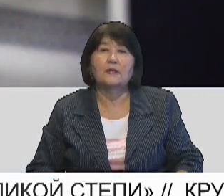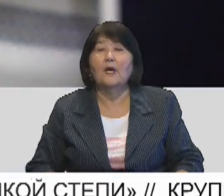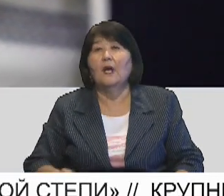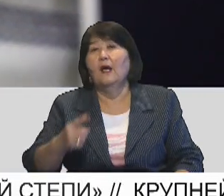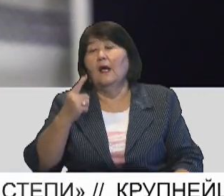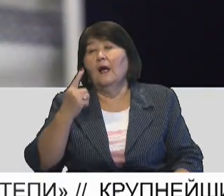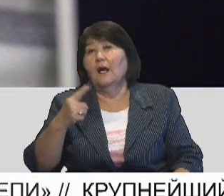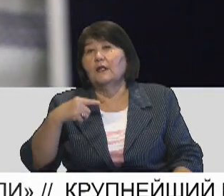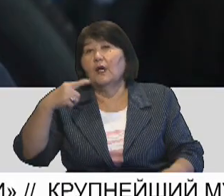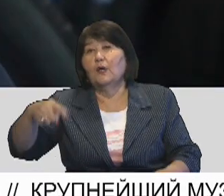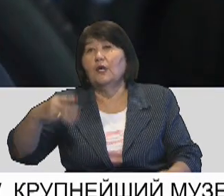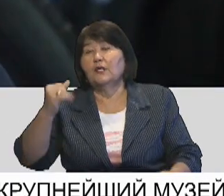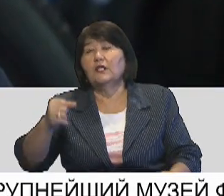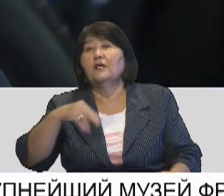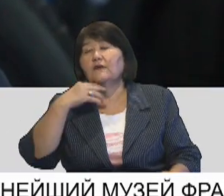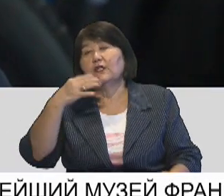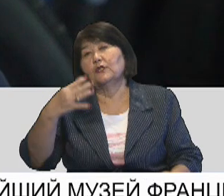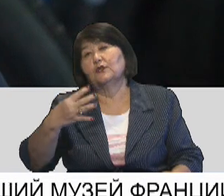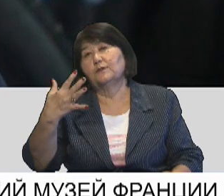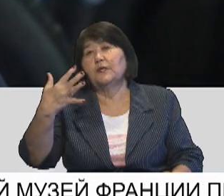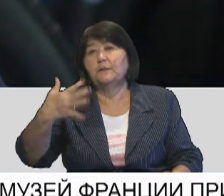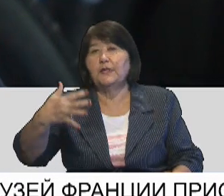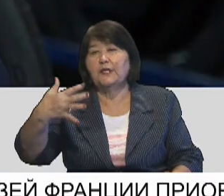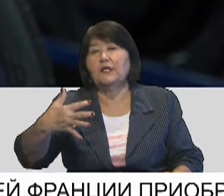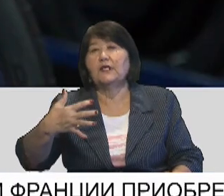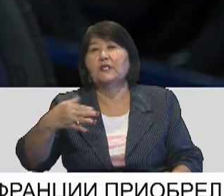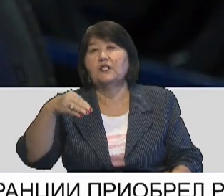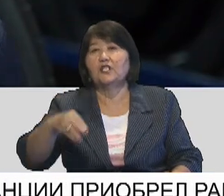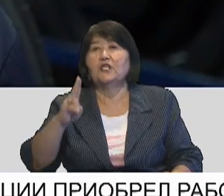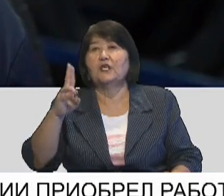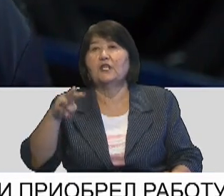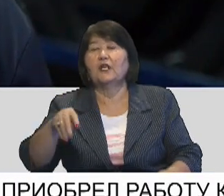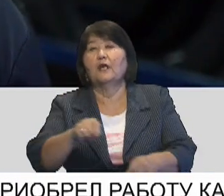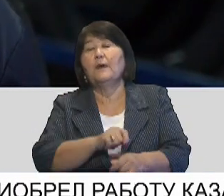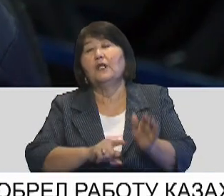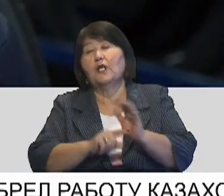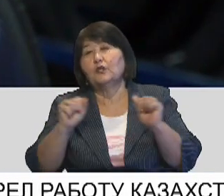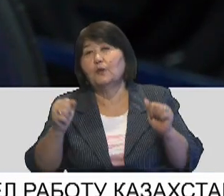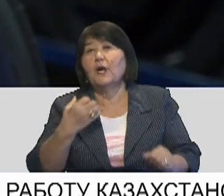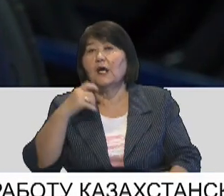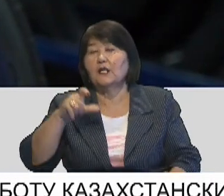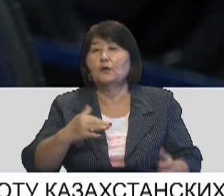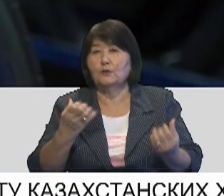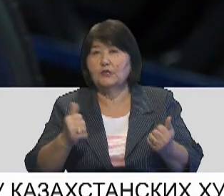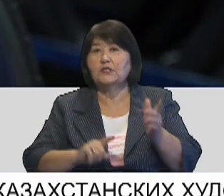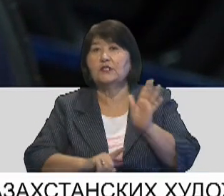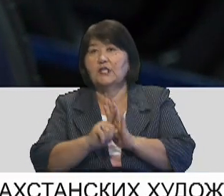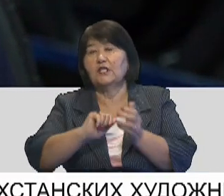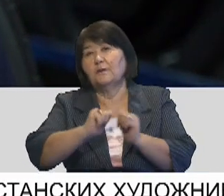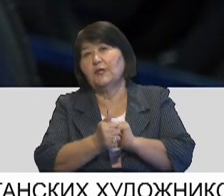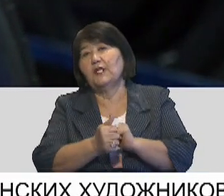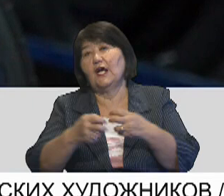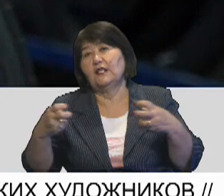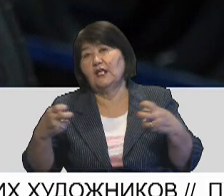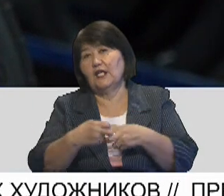Одного комплекта шин хватает на 45-50 тысяч километров. С наступлением холодов кызылординцы уже начали менять резину.